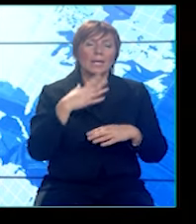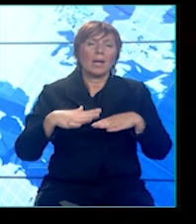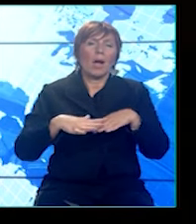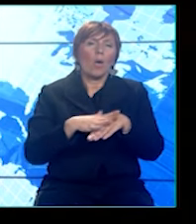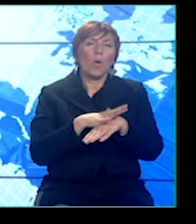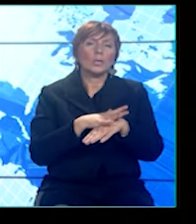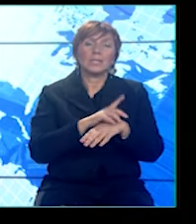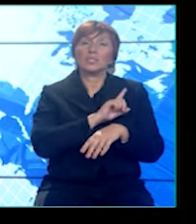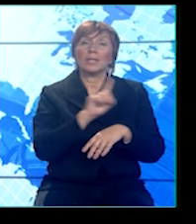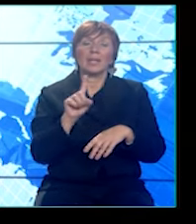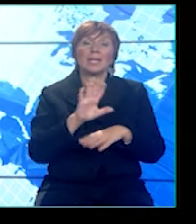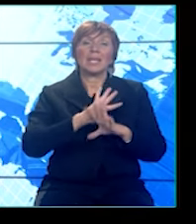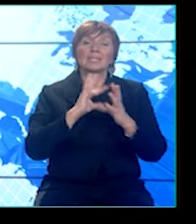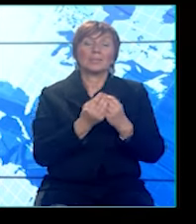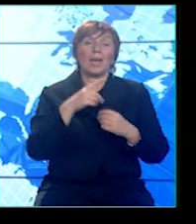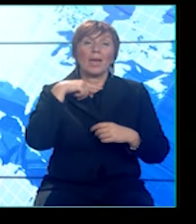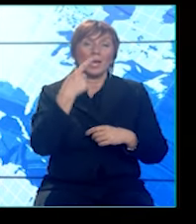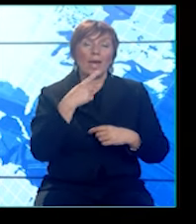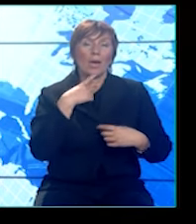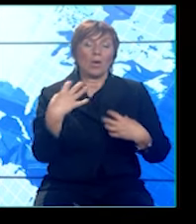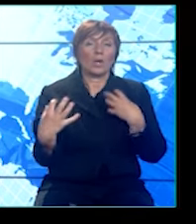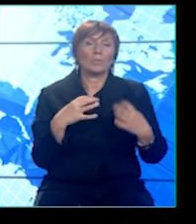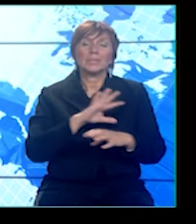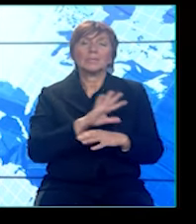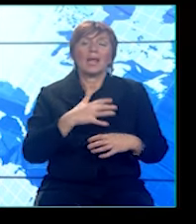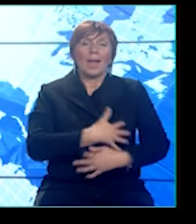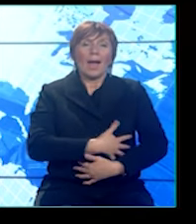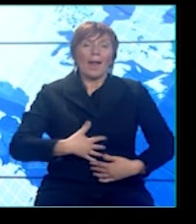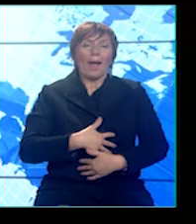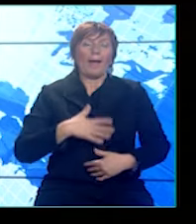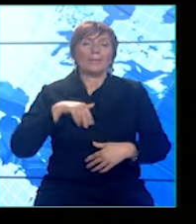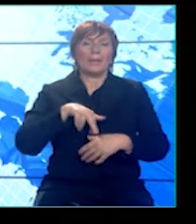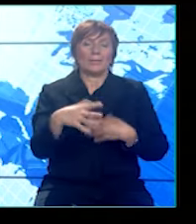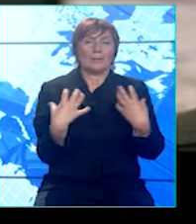osjećaj da nije sve rekao i sve odigrao, ta nezajažljiva glad za izlaskom na scenu.